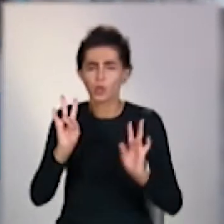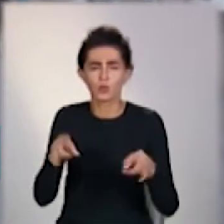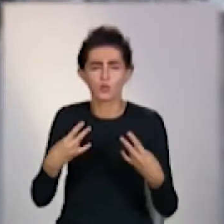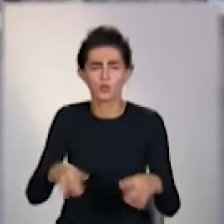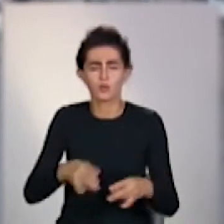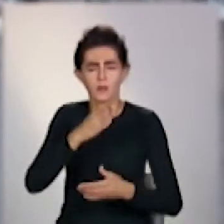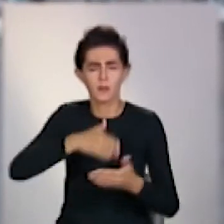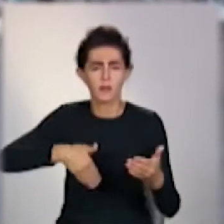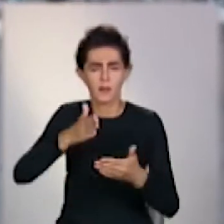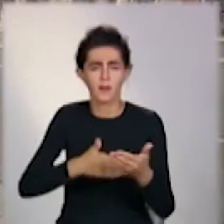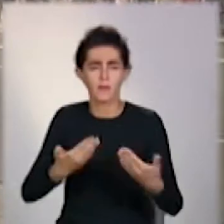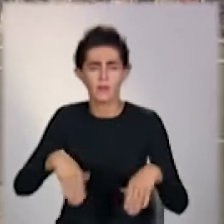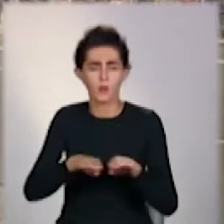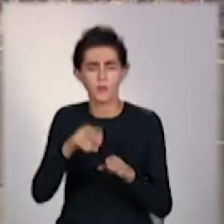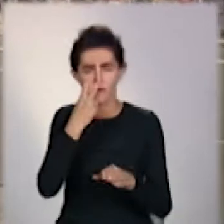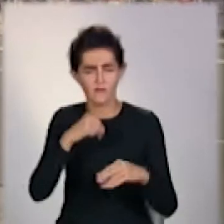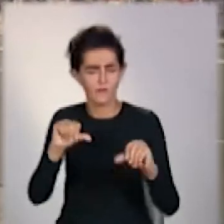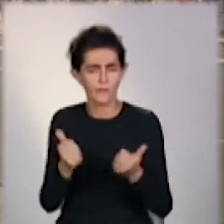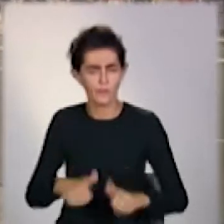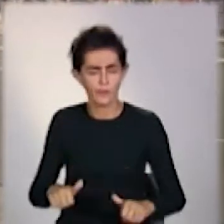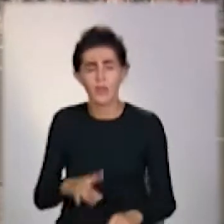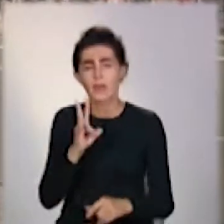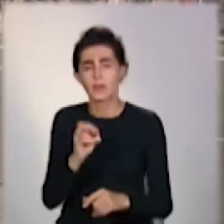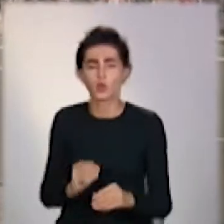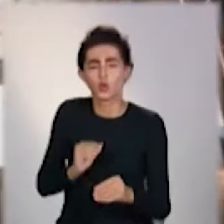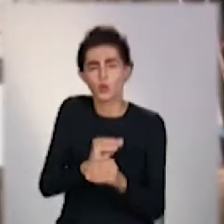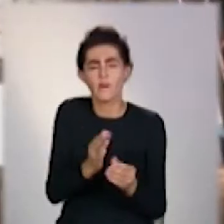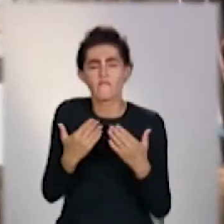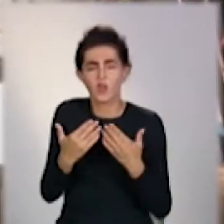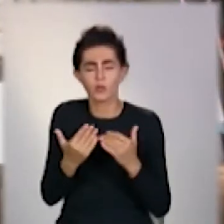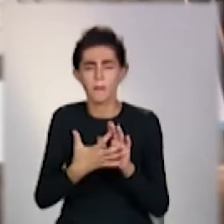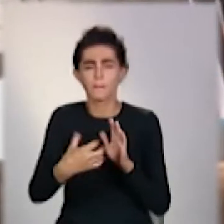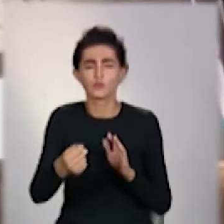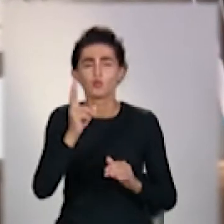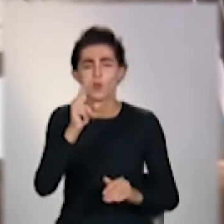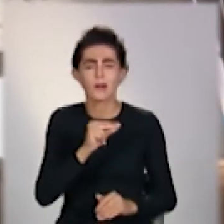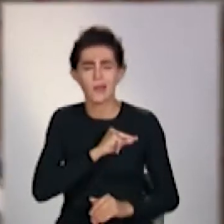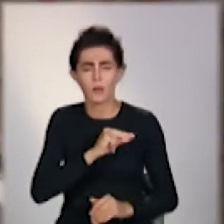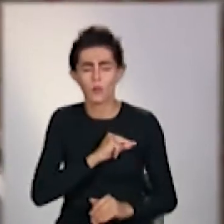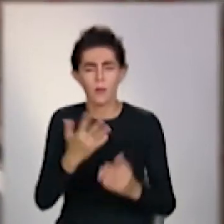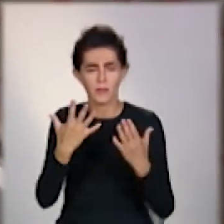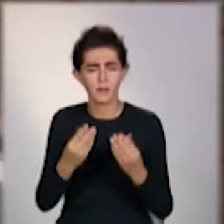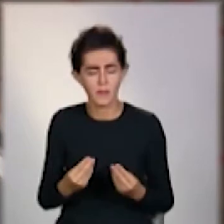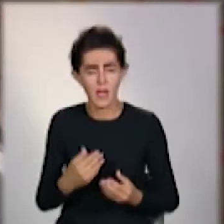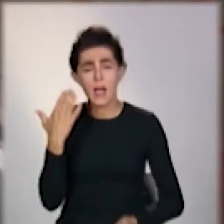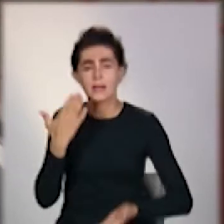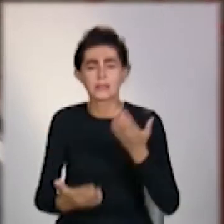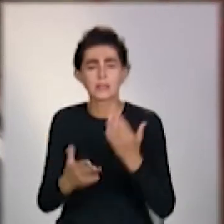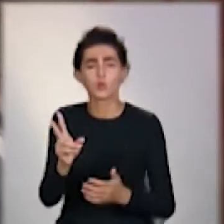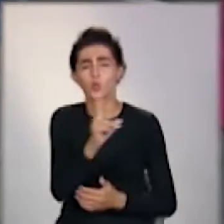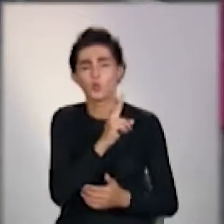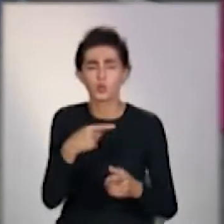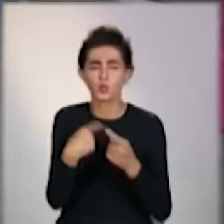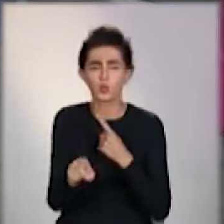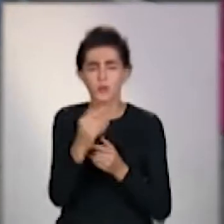відміняти цю, так сказати, традицію. Проте додатковий вихідний отримують лише ті, хто працює п'ятиденку. А ті, хто має інший